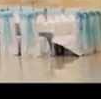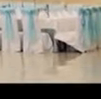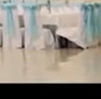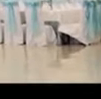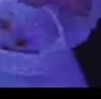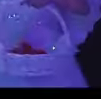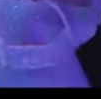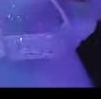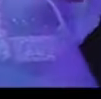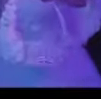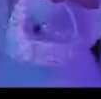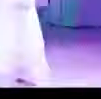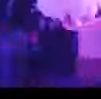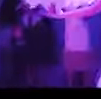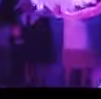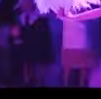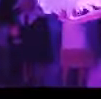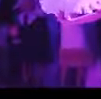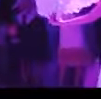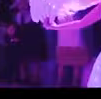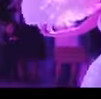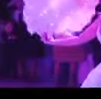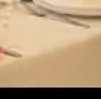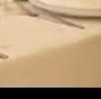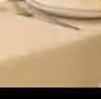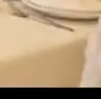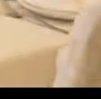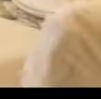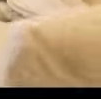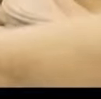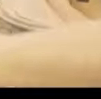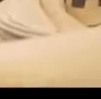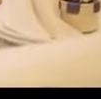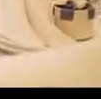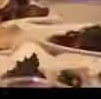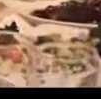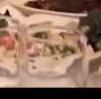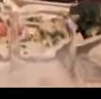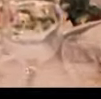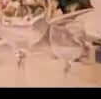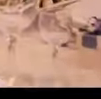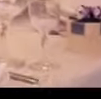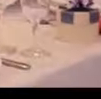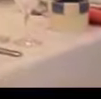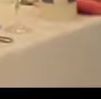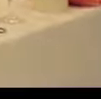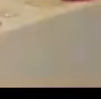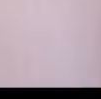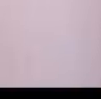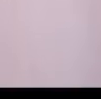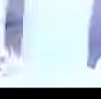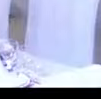ваших мероприятий. Свадьбы, кызузату, юбилея и других важных событий. Вас ждут обновленное меню, лучшие